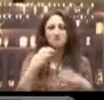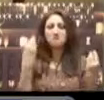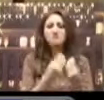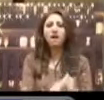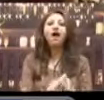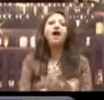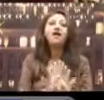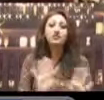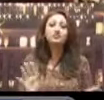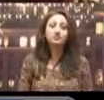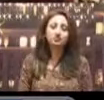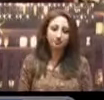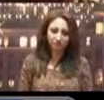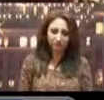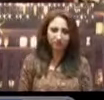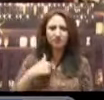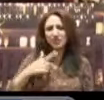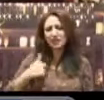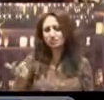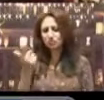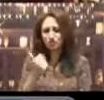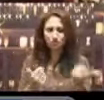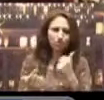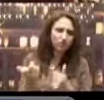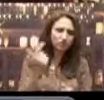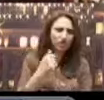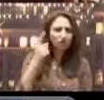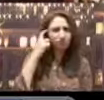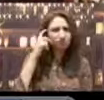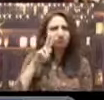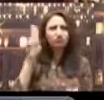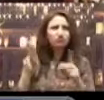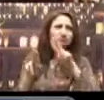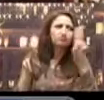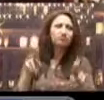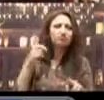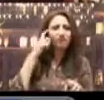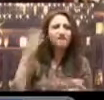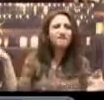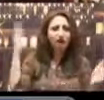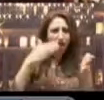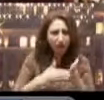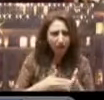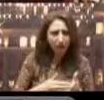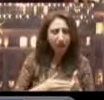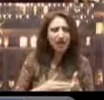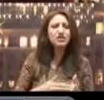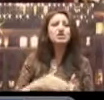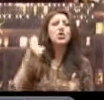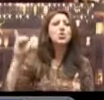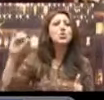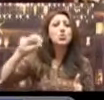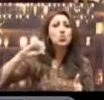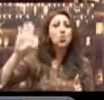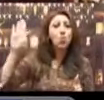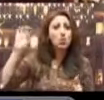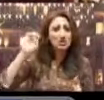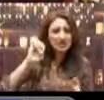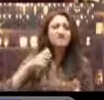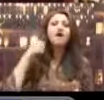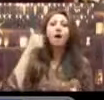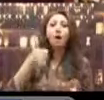قعدنا قعدنا اتكلمنا كده وطرحنا كذا اسم، وكان قايل لي محمد اسماعيل ده مش اسم فني خالص، وقعدنا نتكلم كتير قوي واتكلمنا